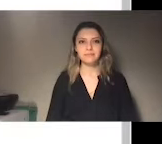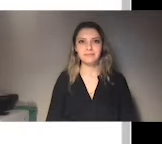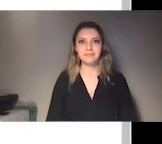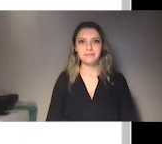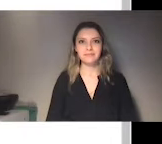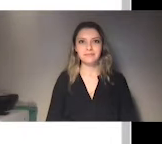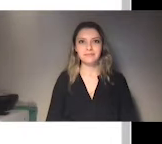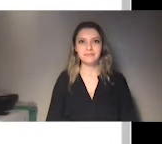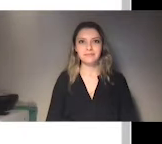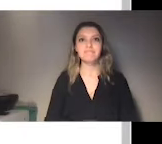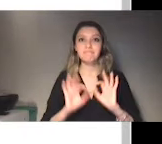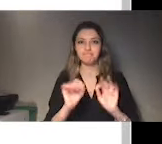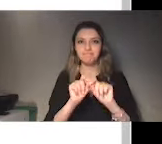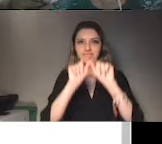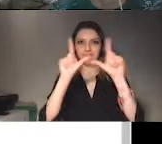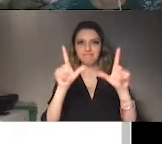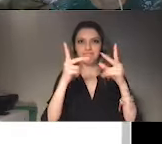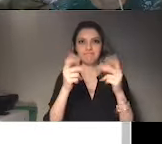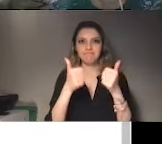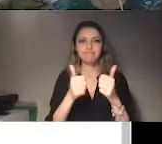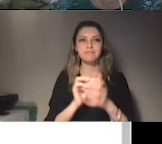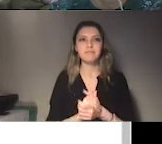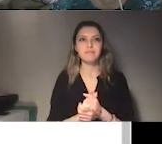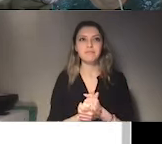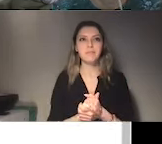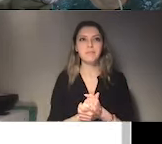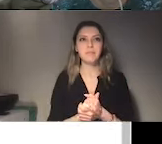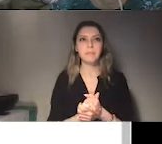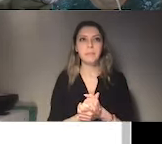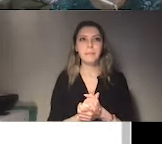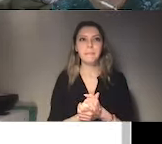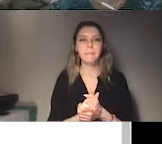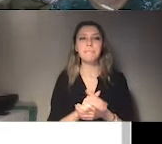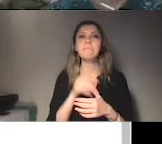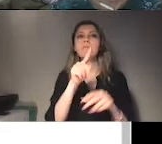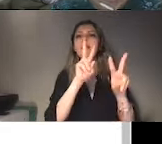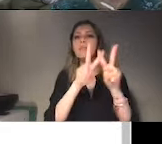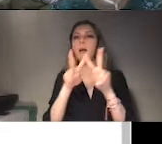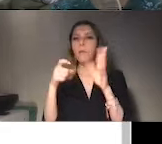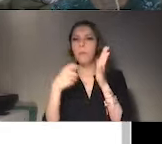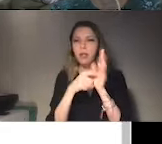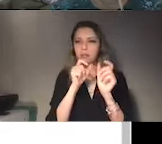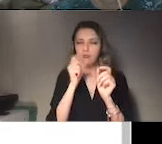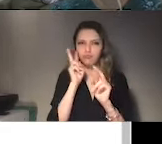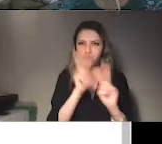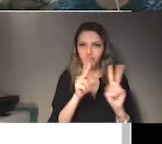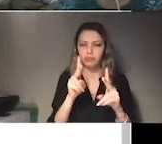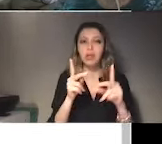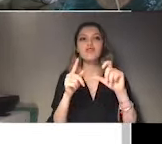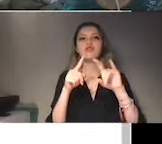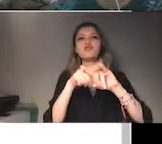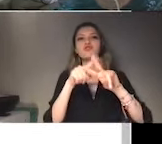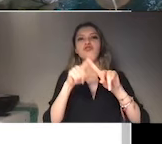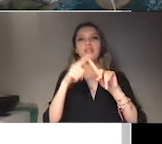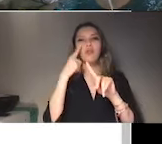şimdi göründü. Burada adresi görebilirsiniz, onu ben de chatten paylaşırım